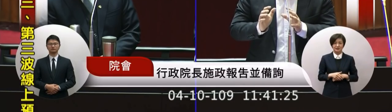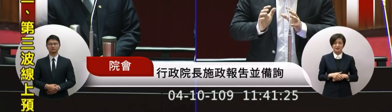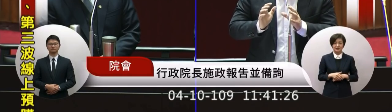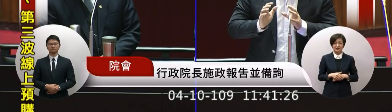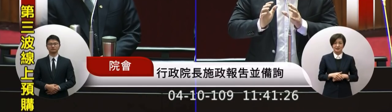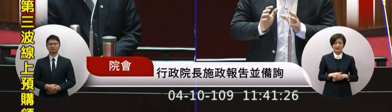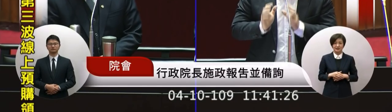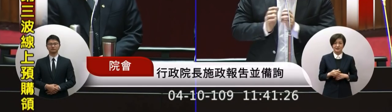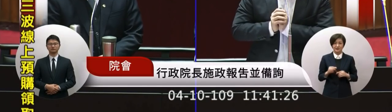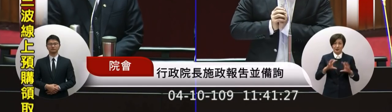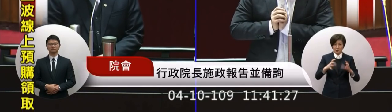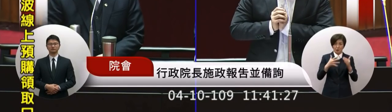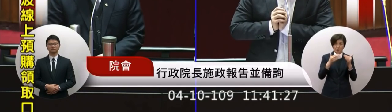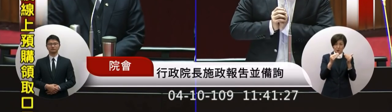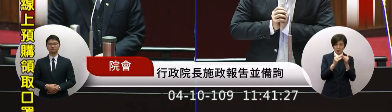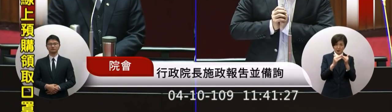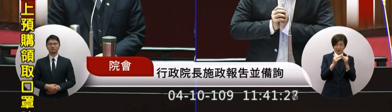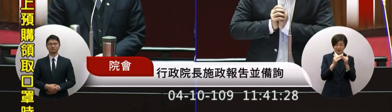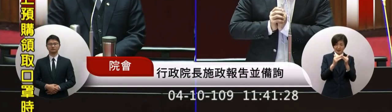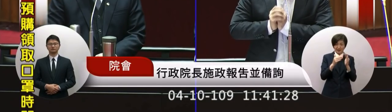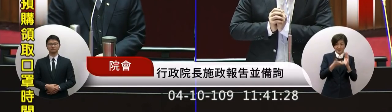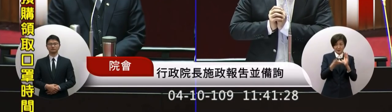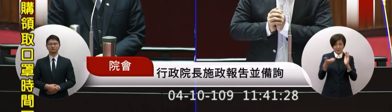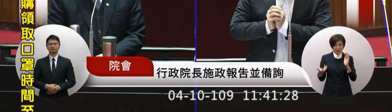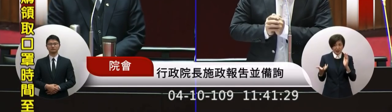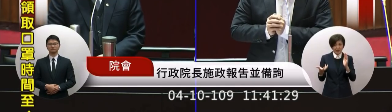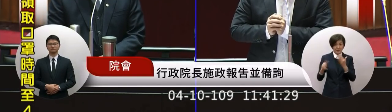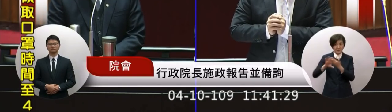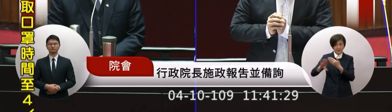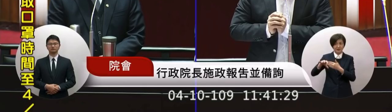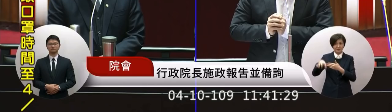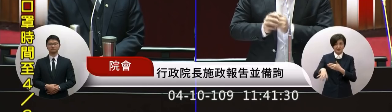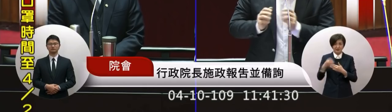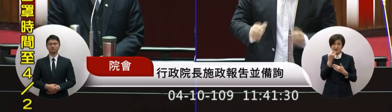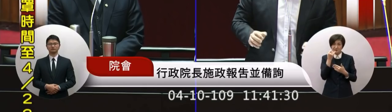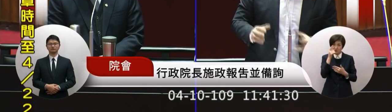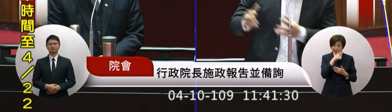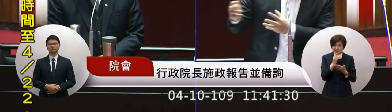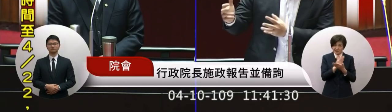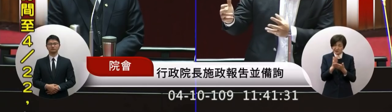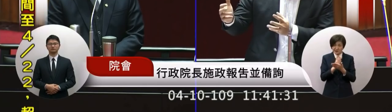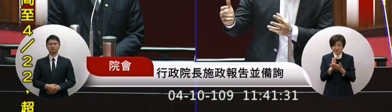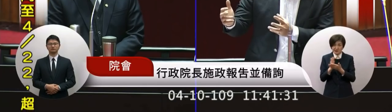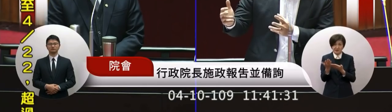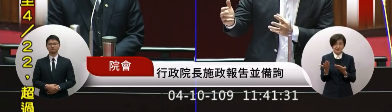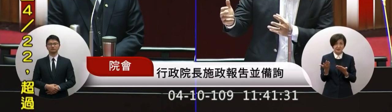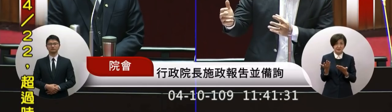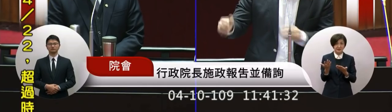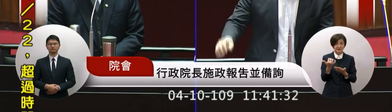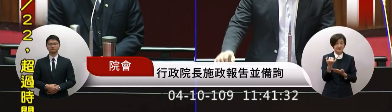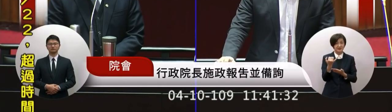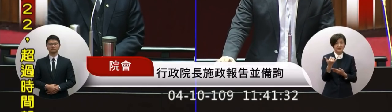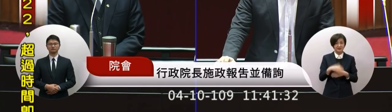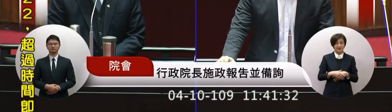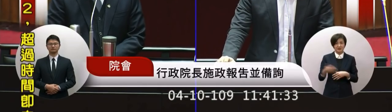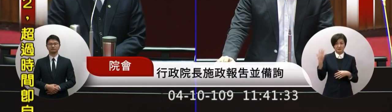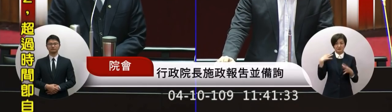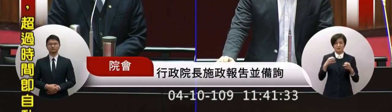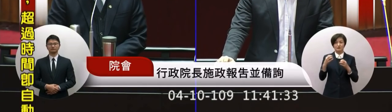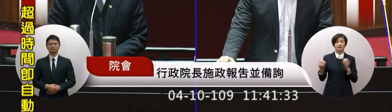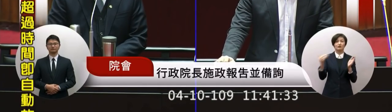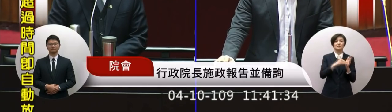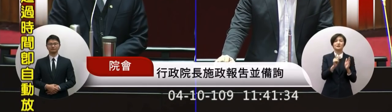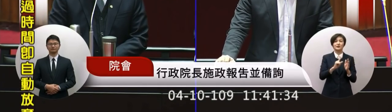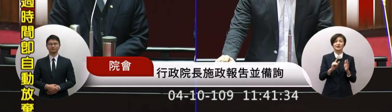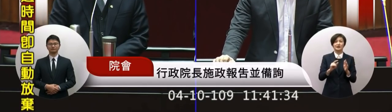国会嘅可行性评估。会使袂使优点缺点，因为我看过去的讨论结果拢是啊，